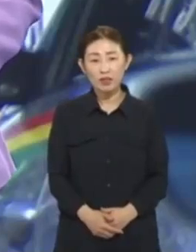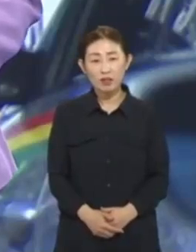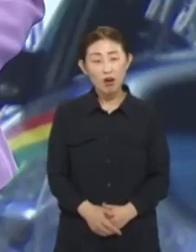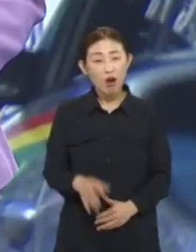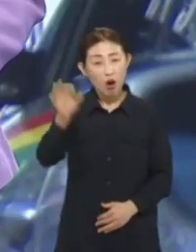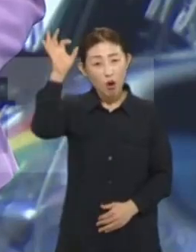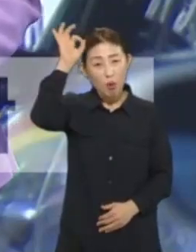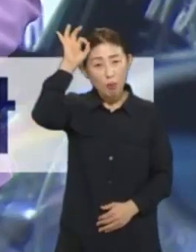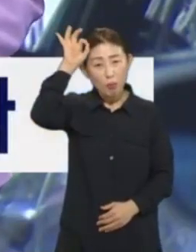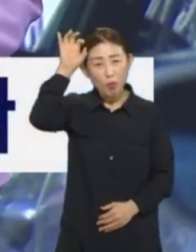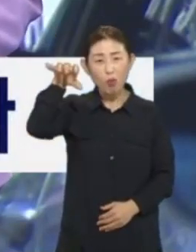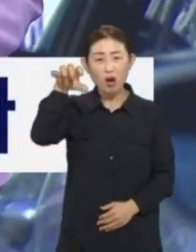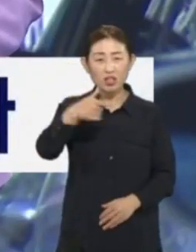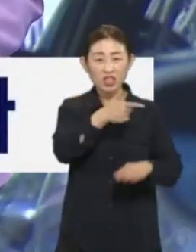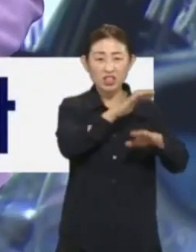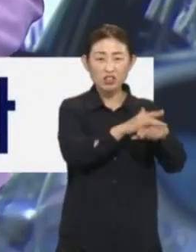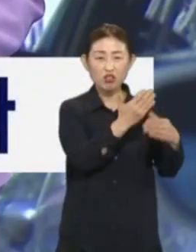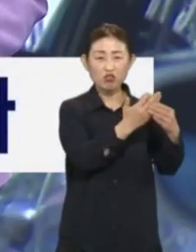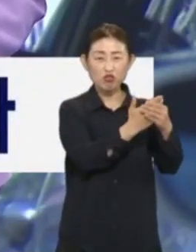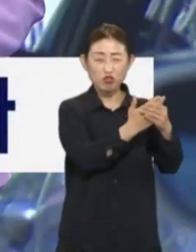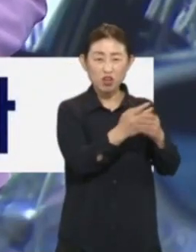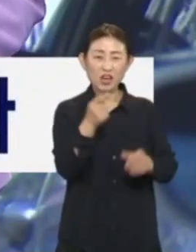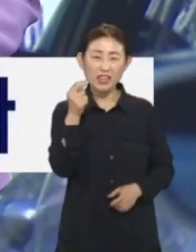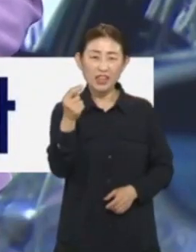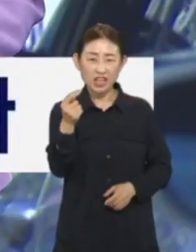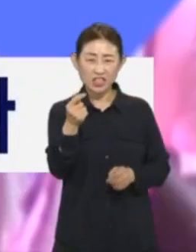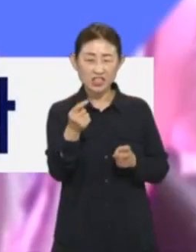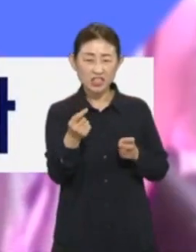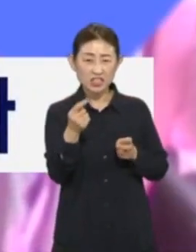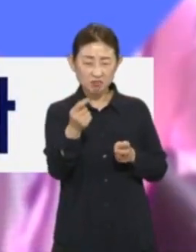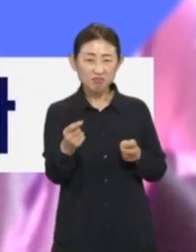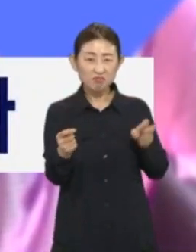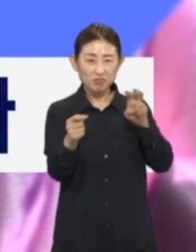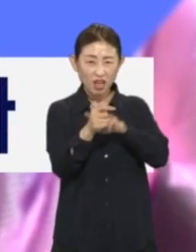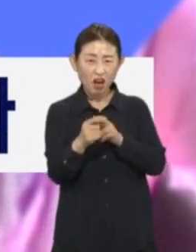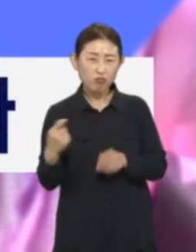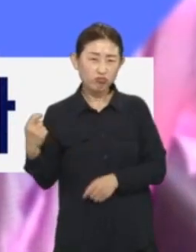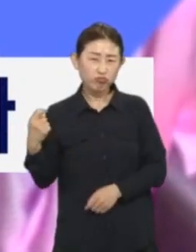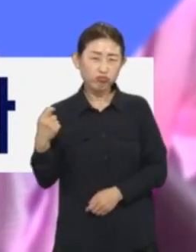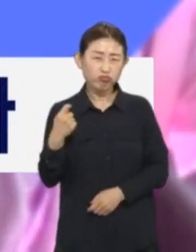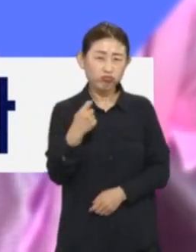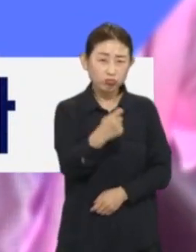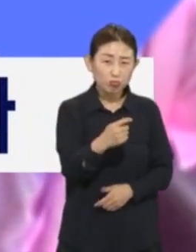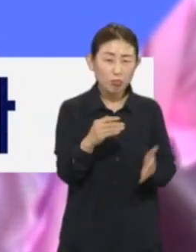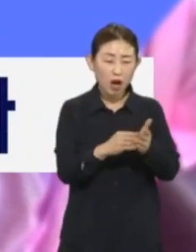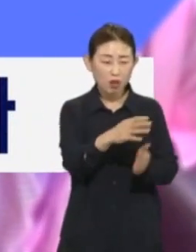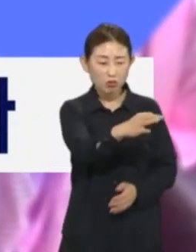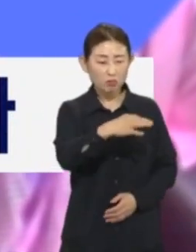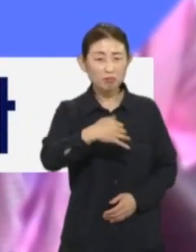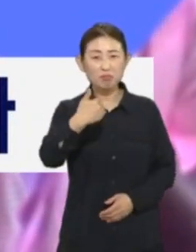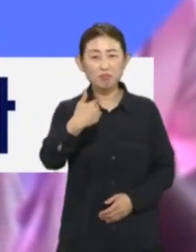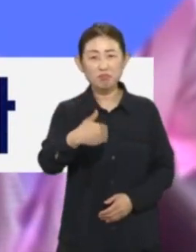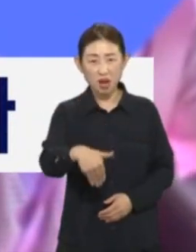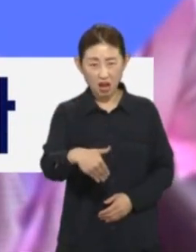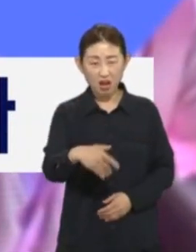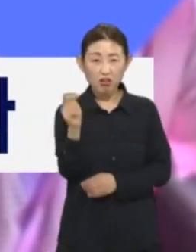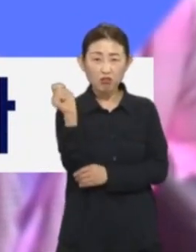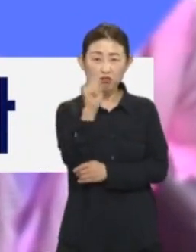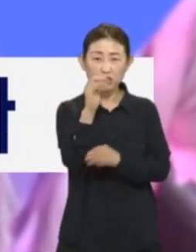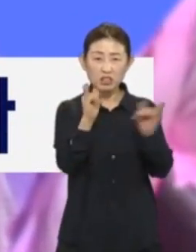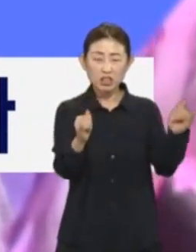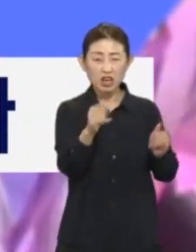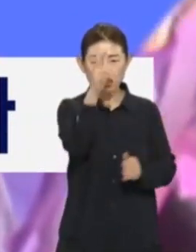대전 유성경찰서는 경북 포항에서 대전 유성까지 승객을 태우고 이동했지만 요금을 받지 못했다는